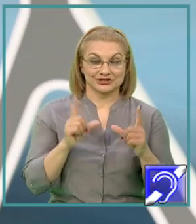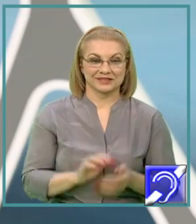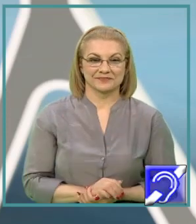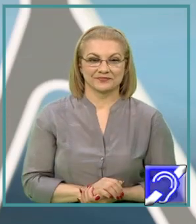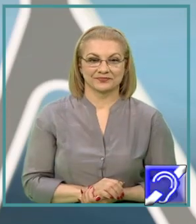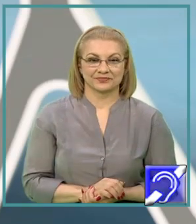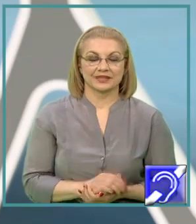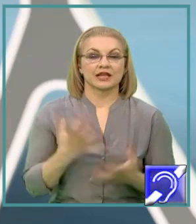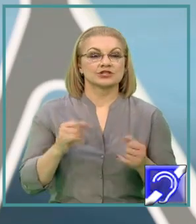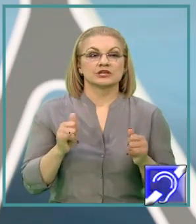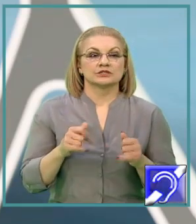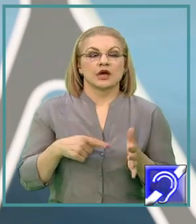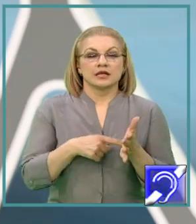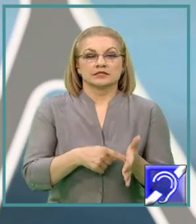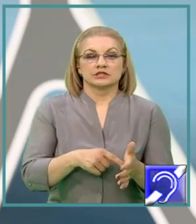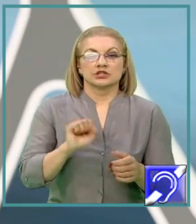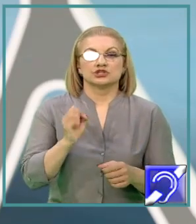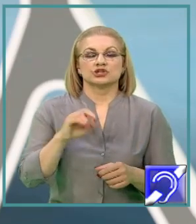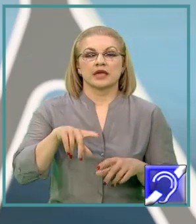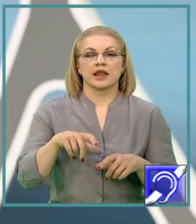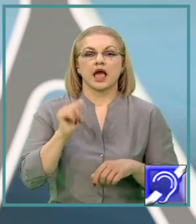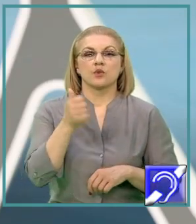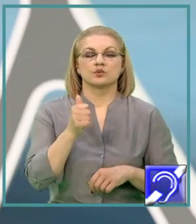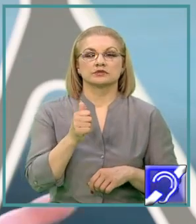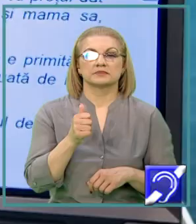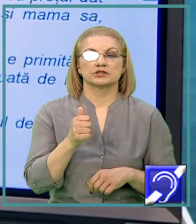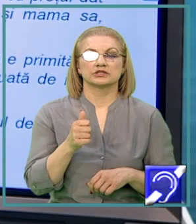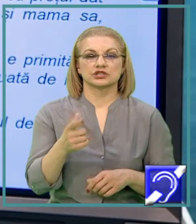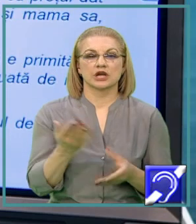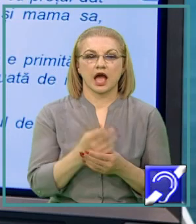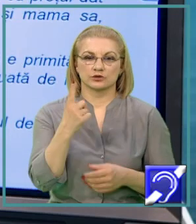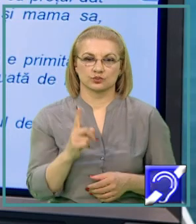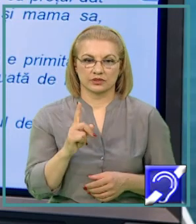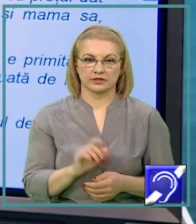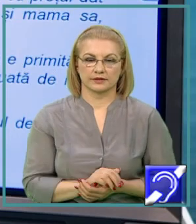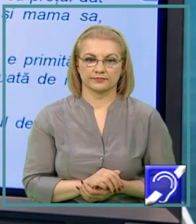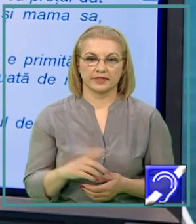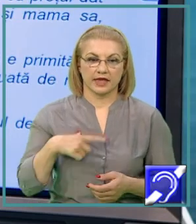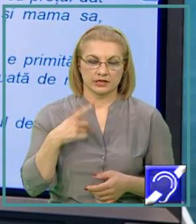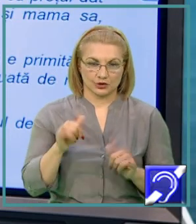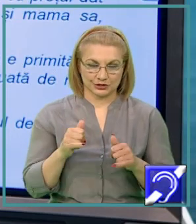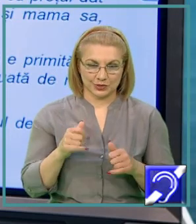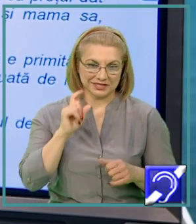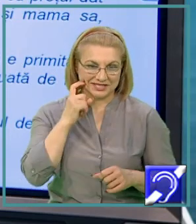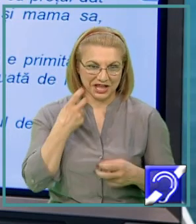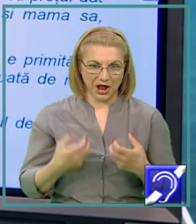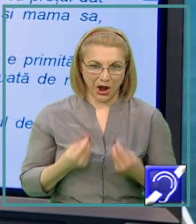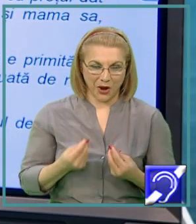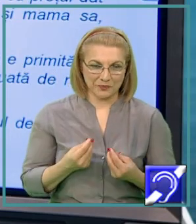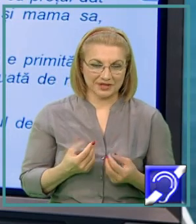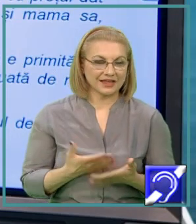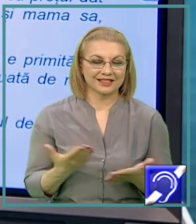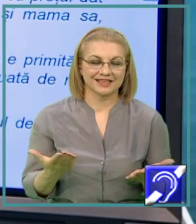de situație se prezintă în scena 11 a actului 1? E o situație comică. De ce? Spirache